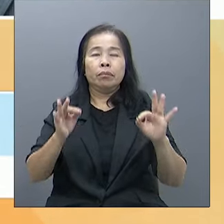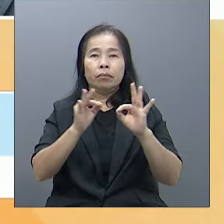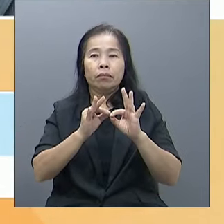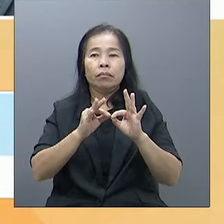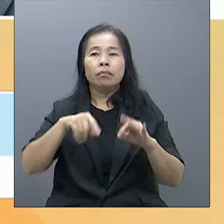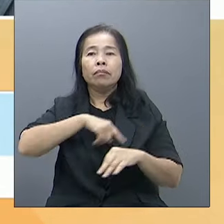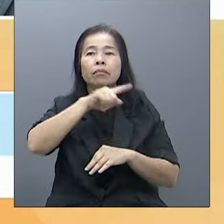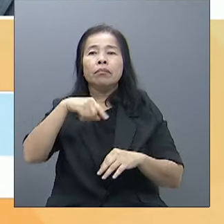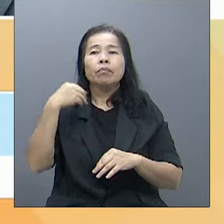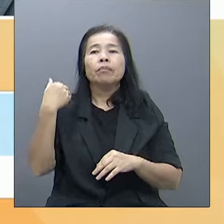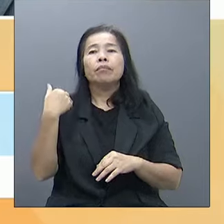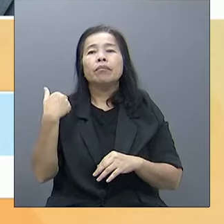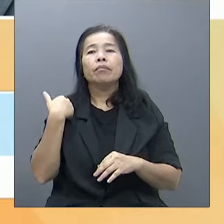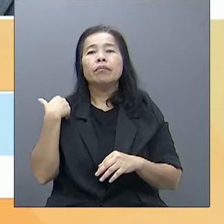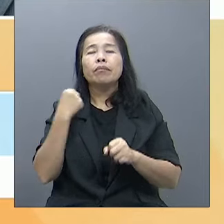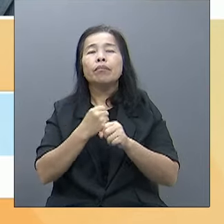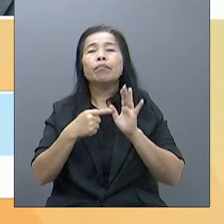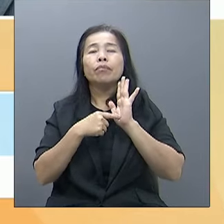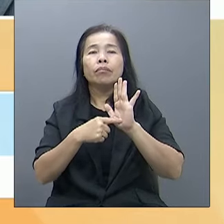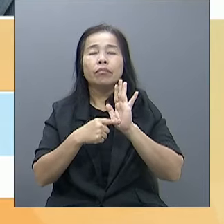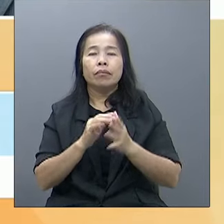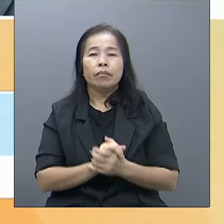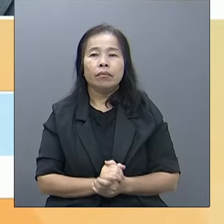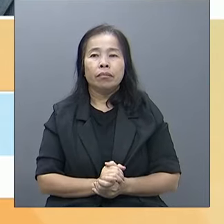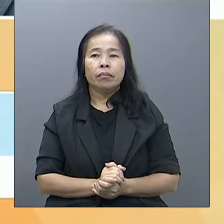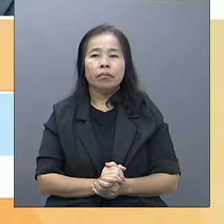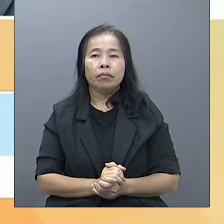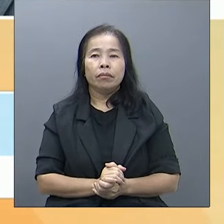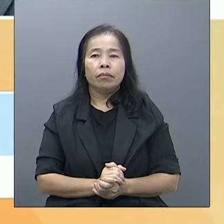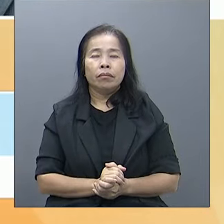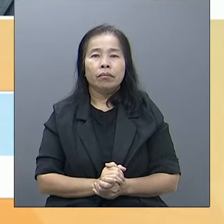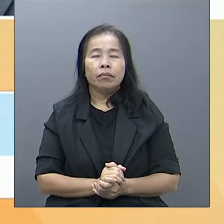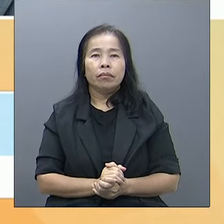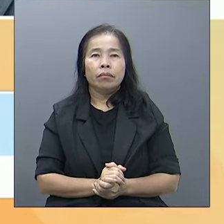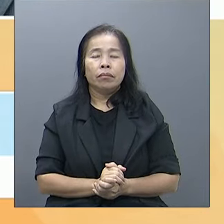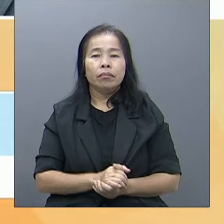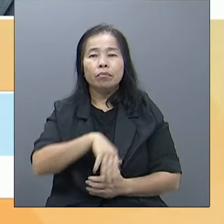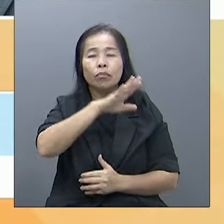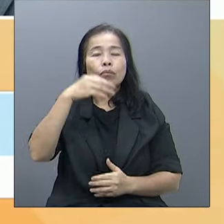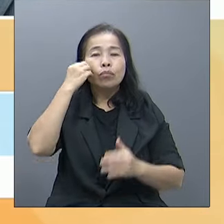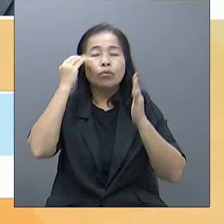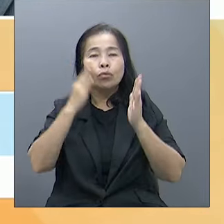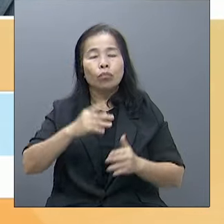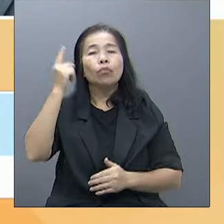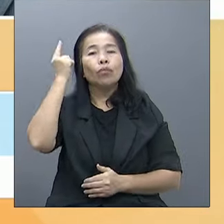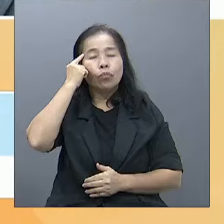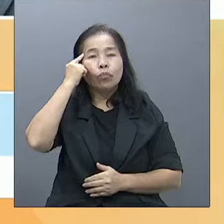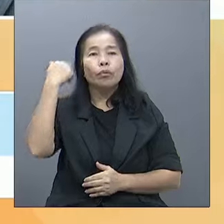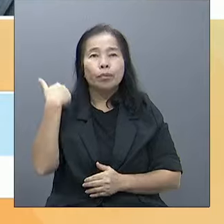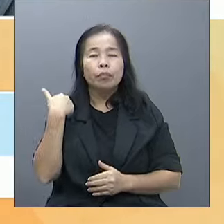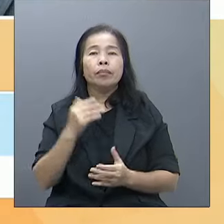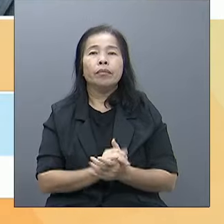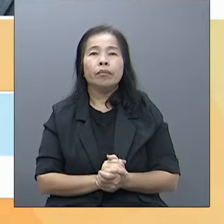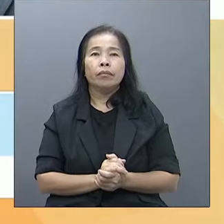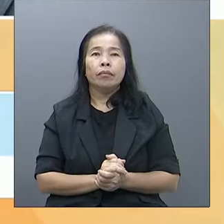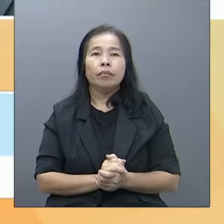เยอะ ค ่ ะ นะครับยกตัวอย่างอย่างเช่นทุกคนเนี่ยรู้อยู่แล้วว่าไปขี่มอเ